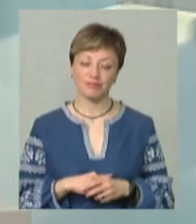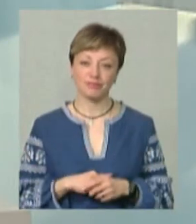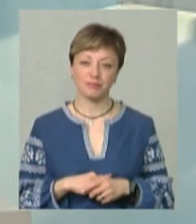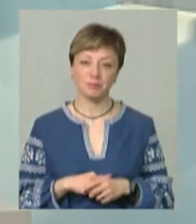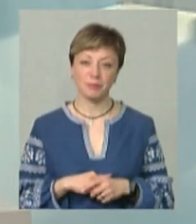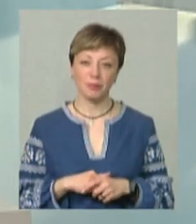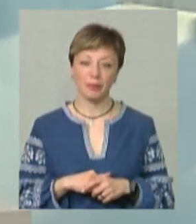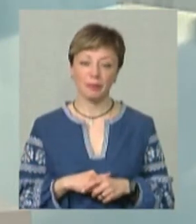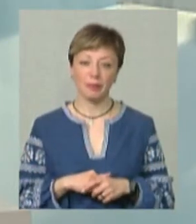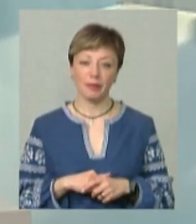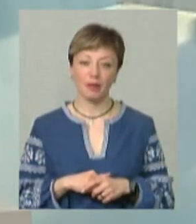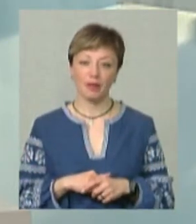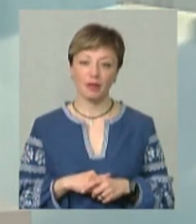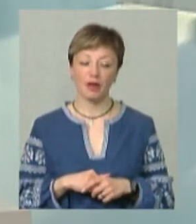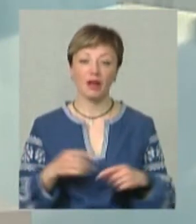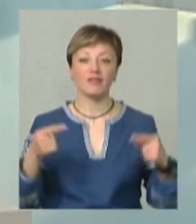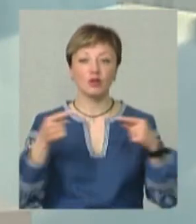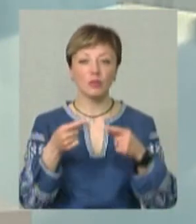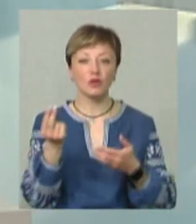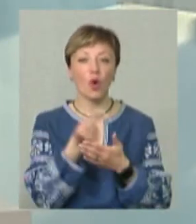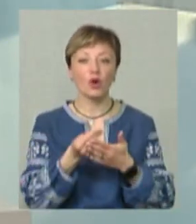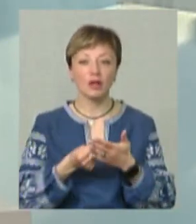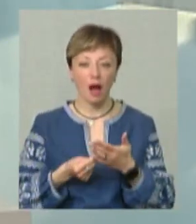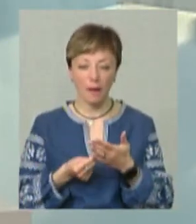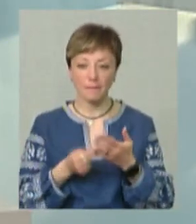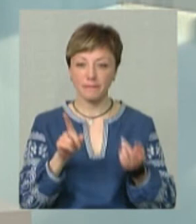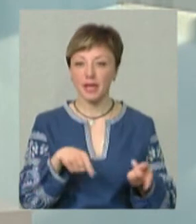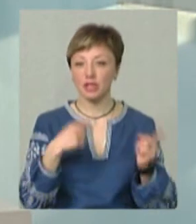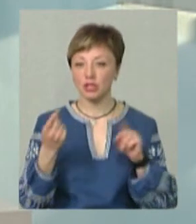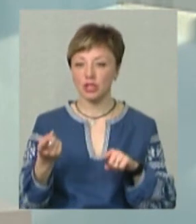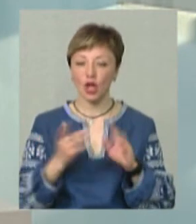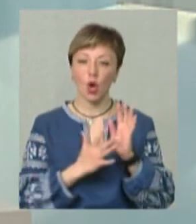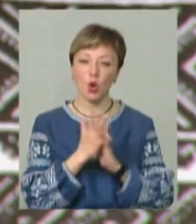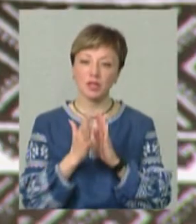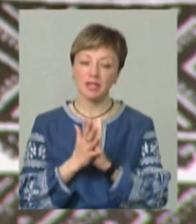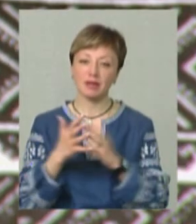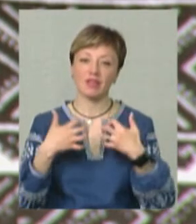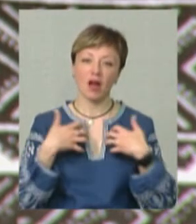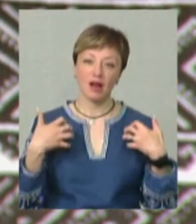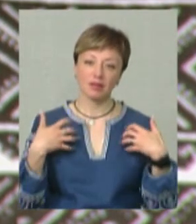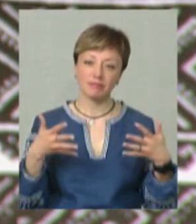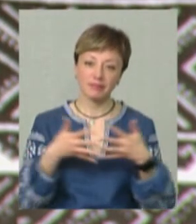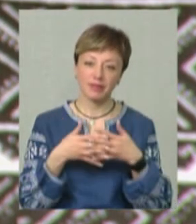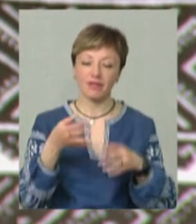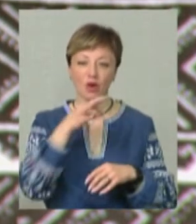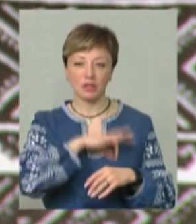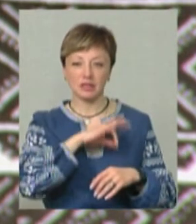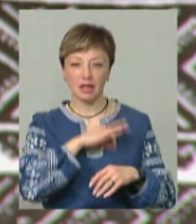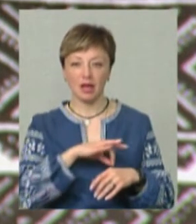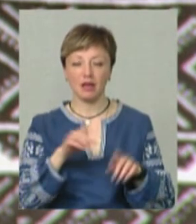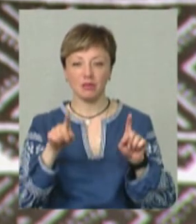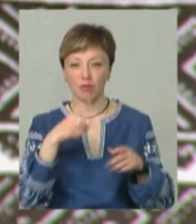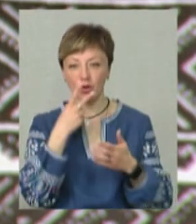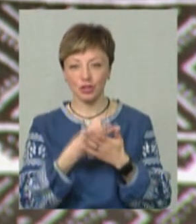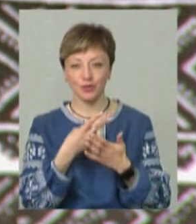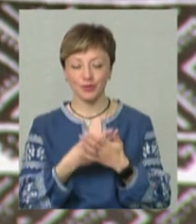І, відповідно, орнаменти. От перейшли до рослинних з тваринними теж використаннями. Я